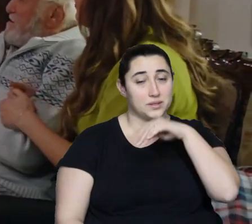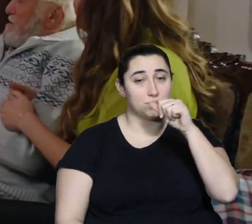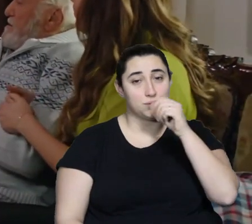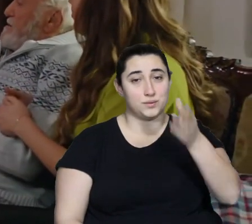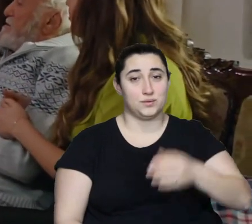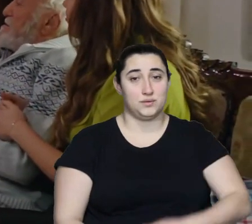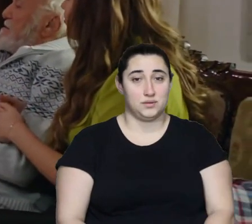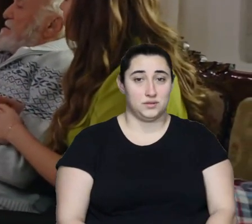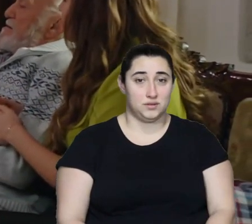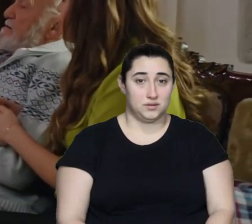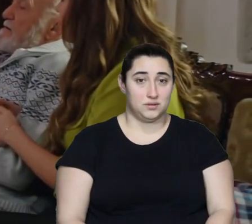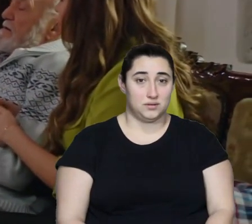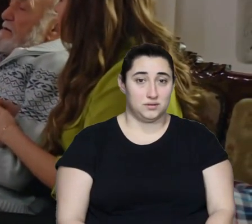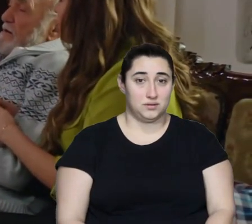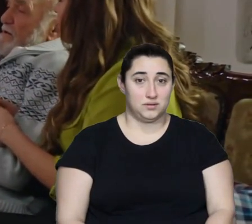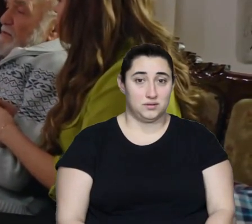suyun.